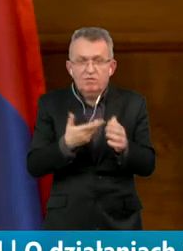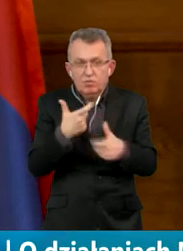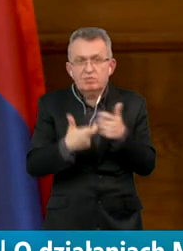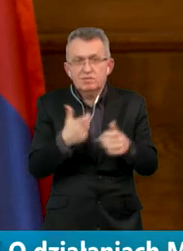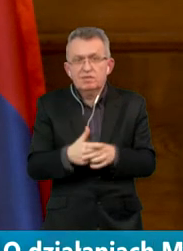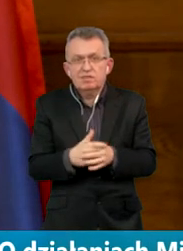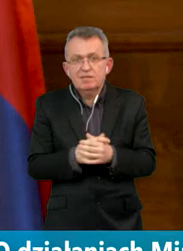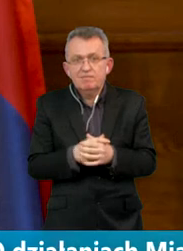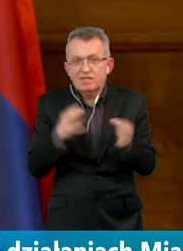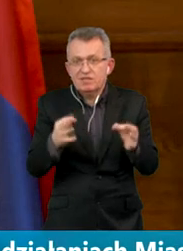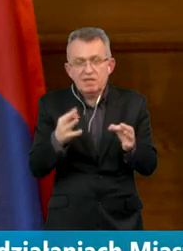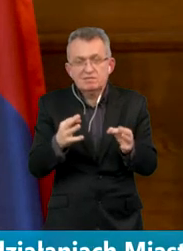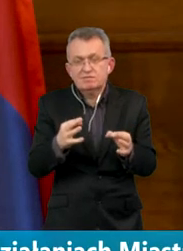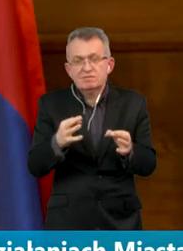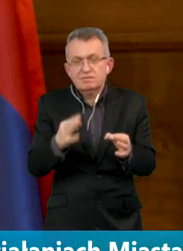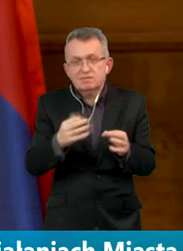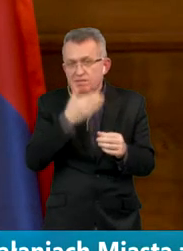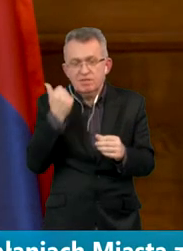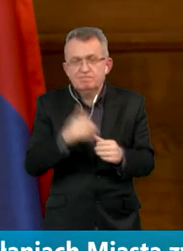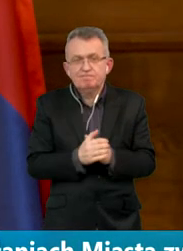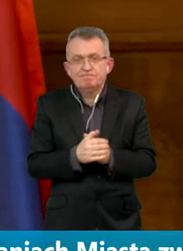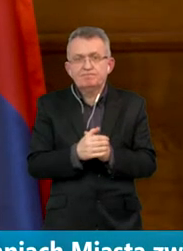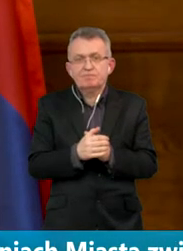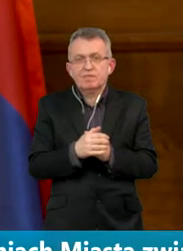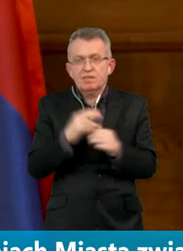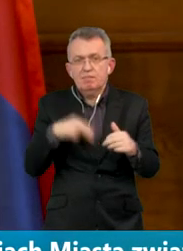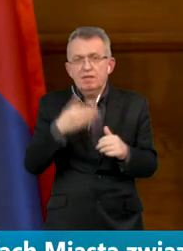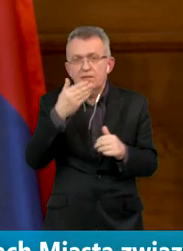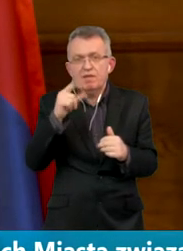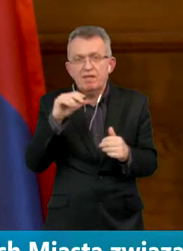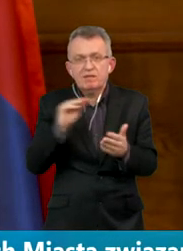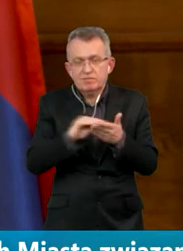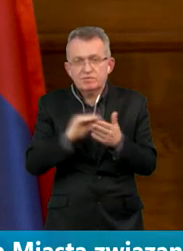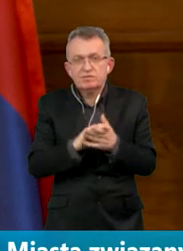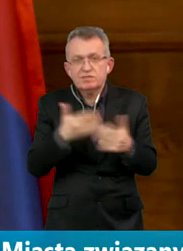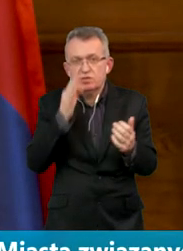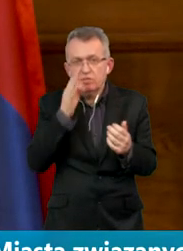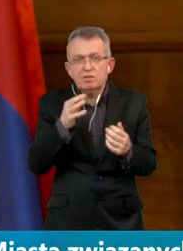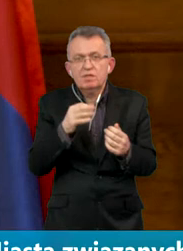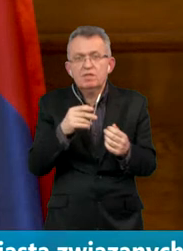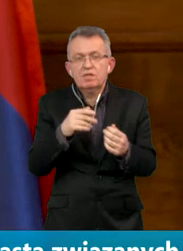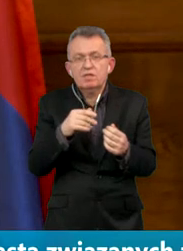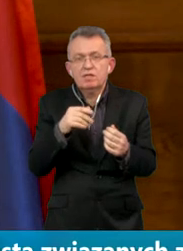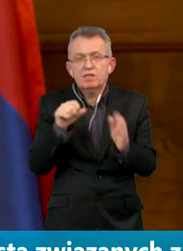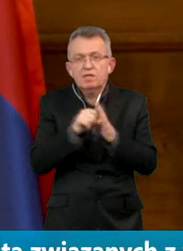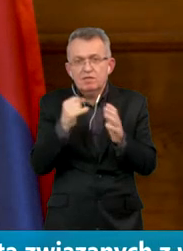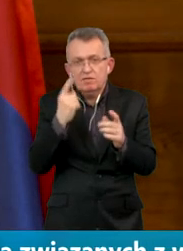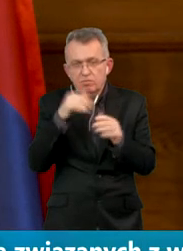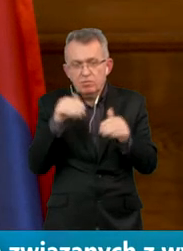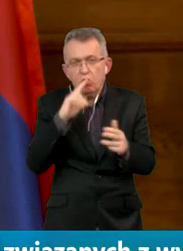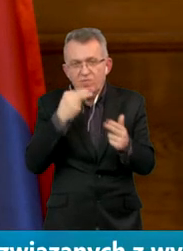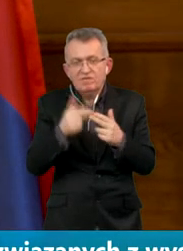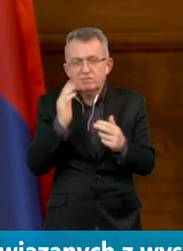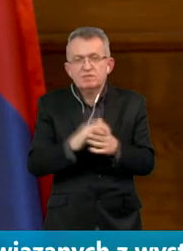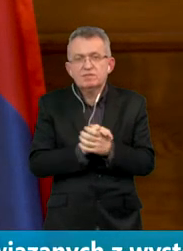dzisiaj takiej możliwości nie ma. Pani Milenka pisze: dzień dobry panie prezydencie, ponawiam pytanie kolejny raz, z nadzieją, że w końcu uzyskam